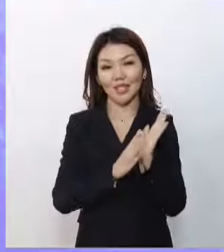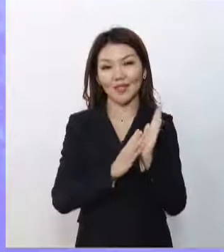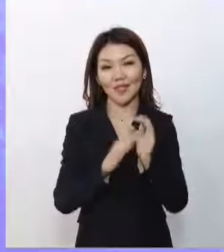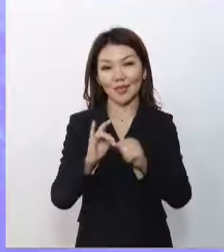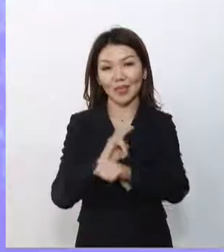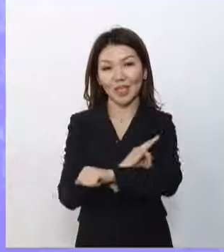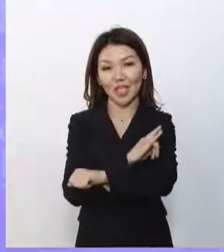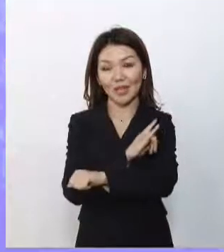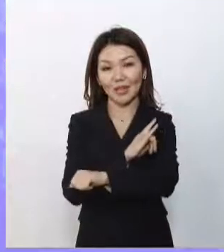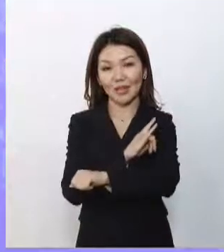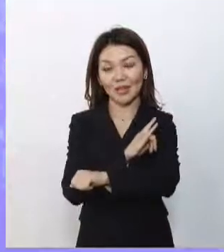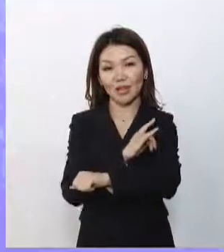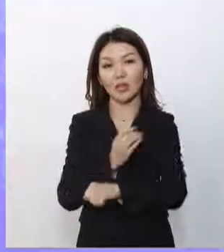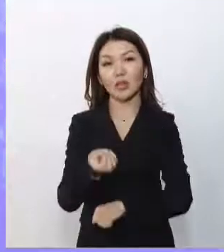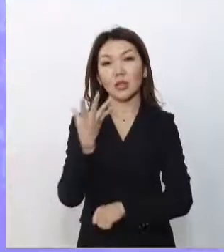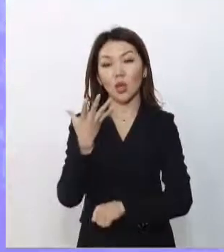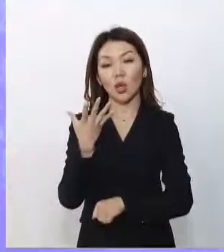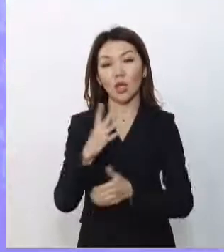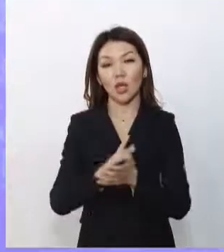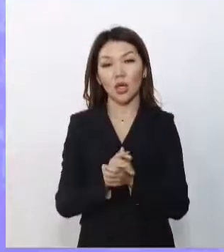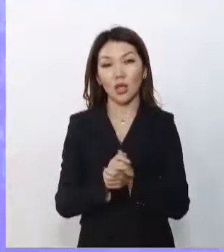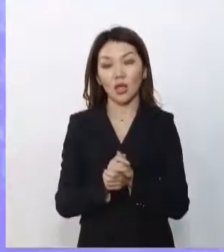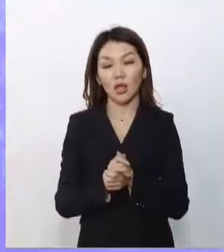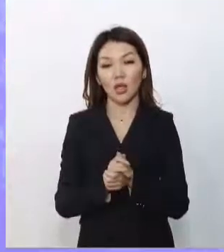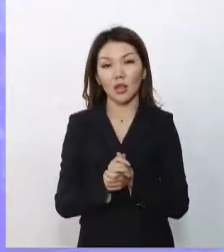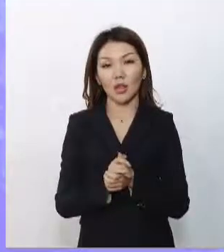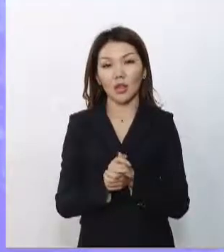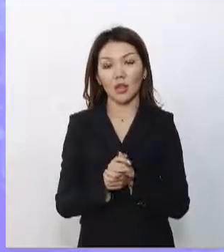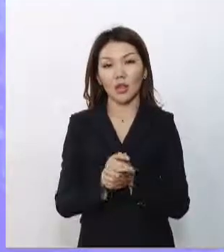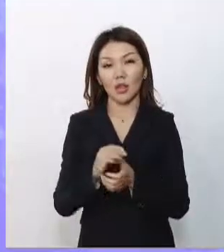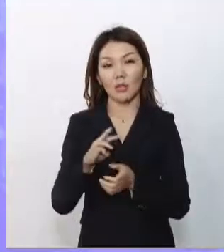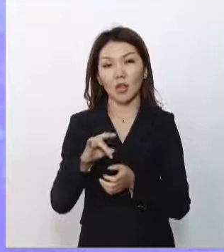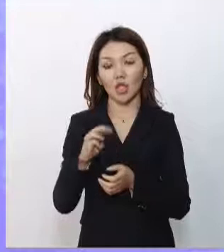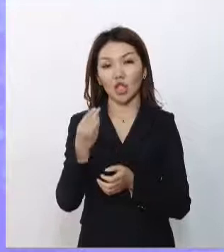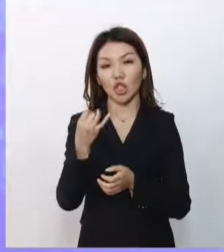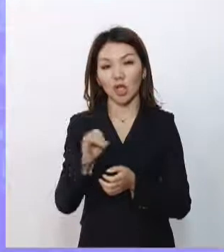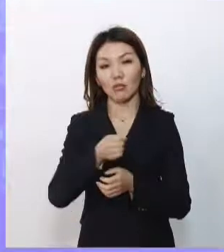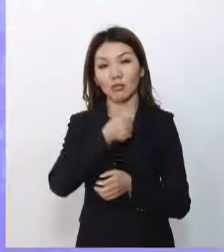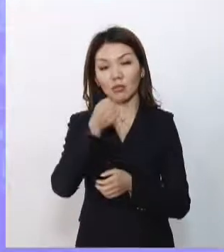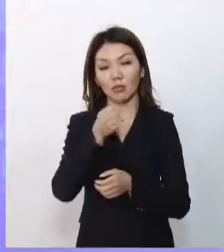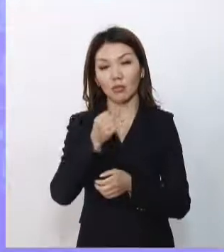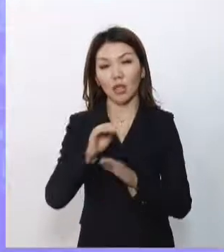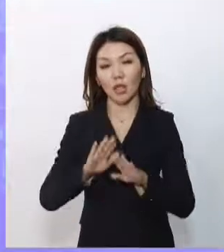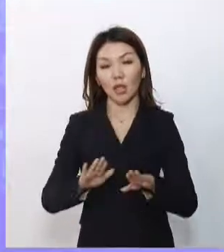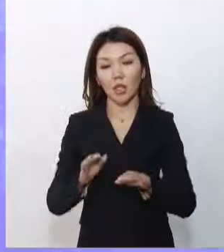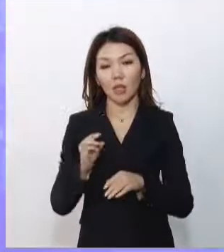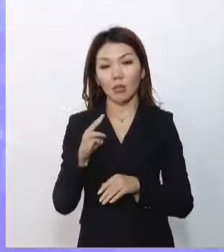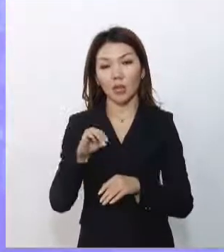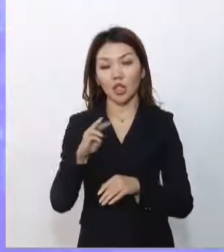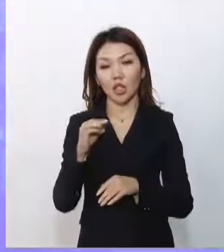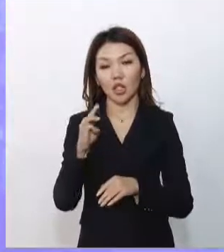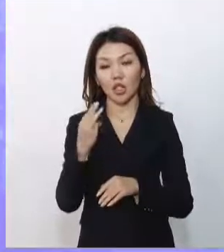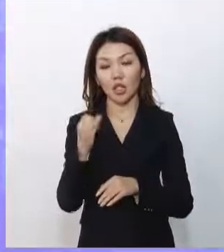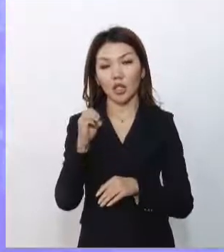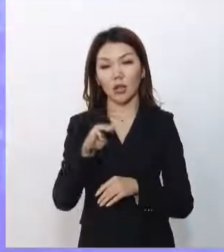мышат. Сколько, скажите, мышей и мышат? Тихо под елью ветвисты сидят.